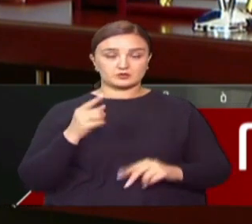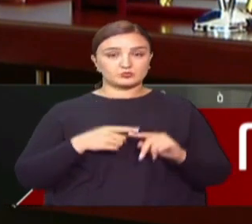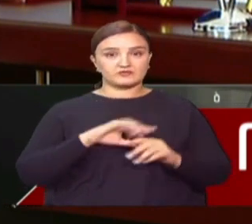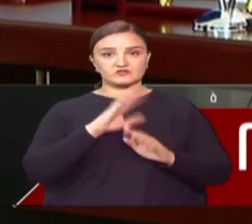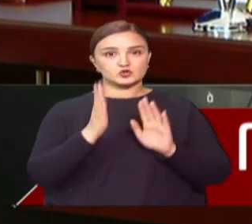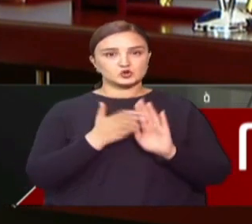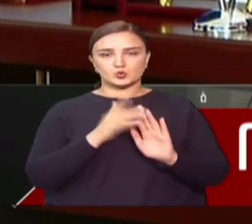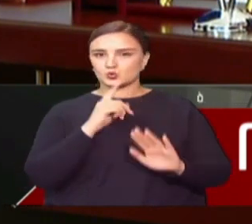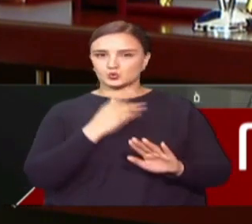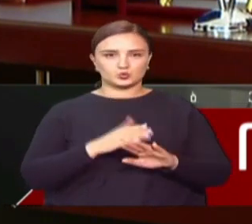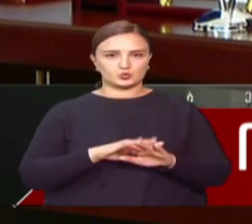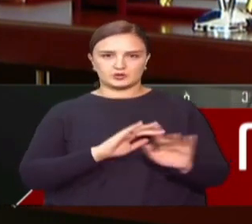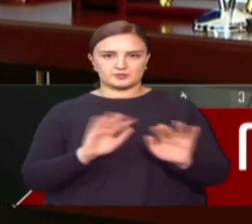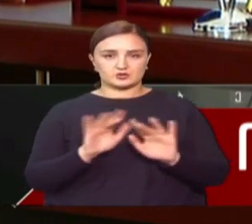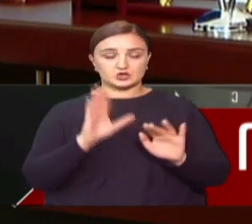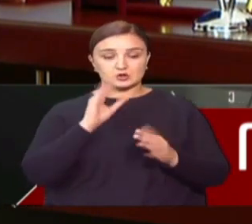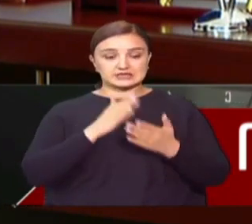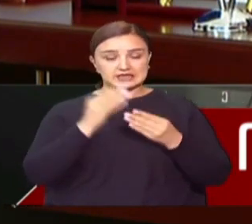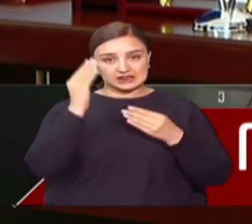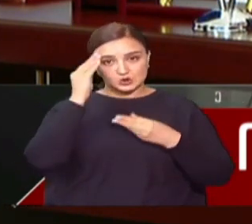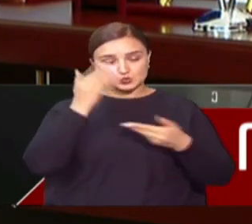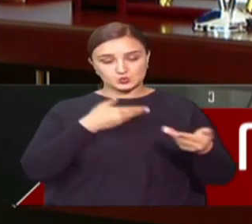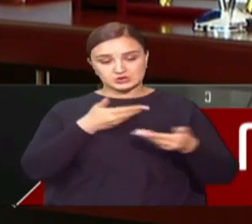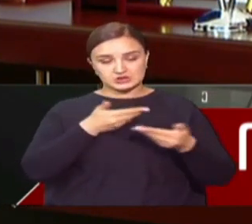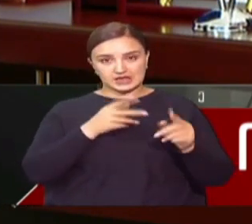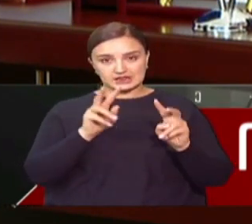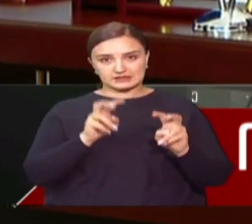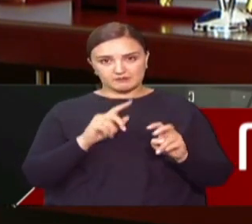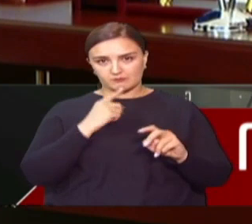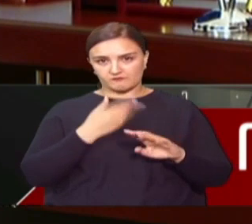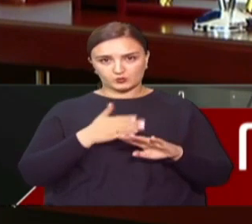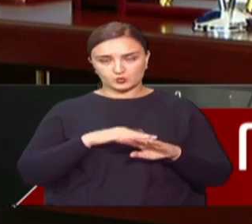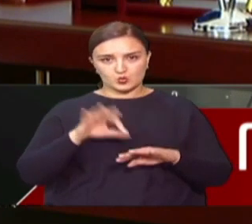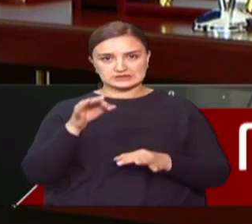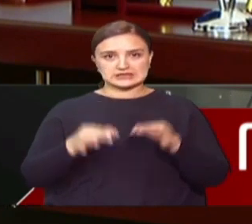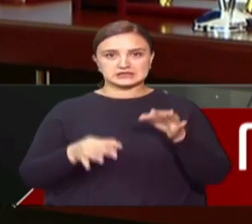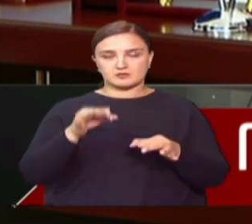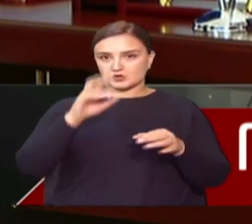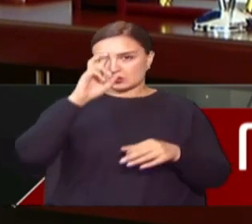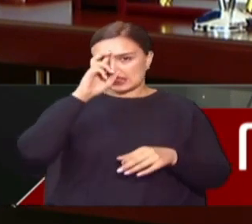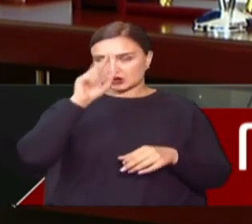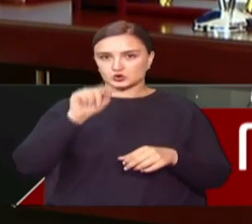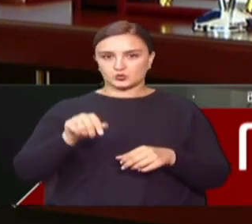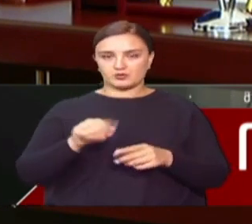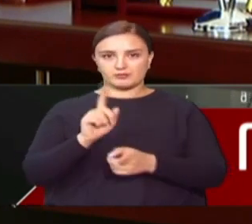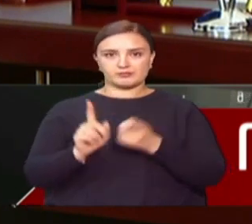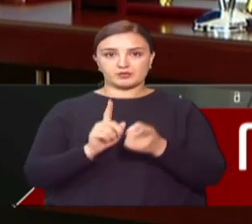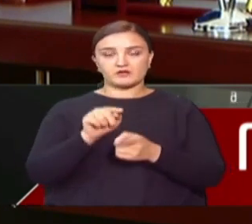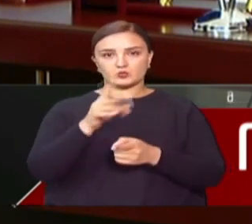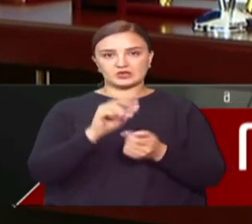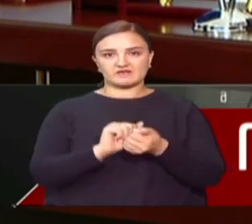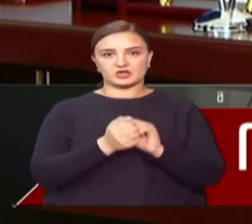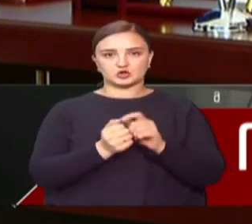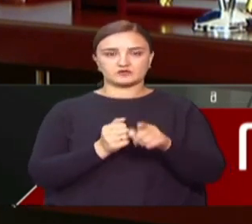seba. Rodesați mi-am din areops discuția, i se trtul tema asta, dacă și levit rogoricare, sa sa martohele suplebis moțcoba, acum da guaxul de